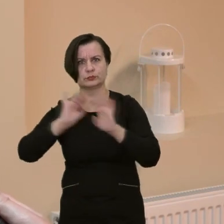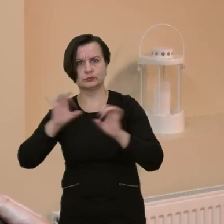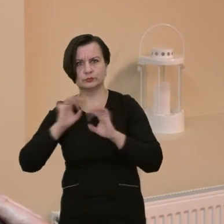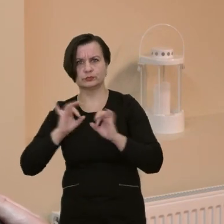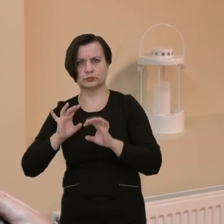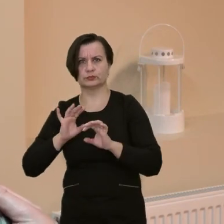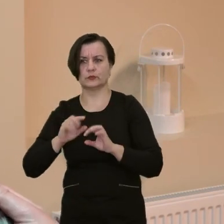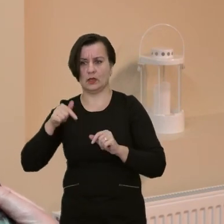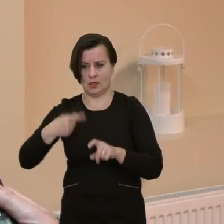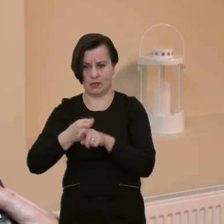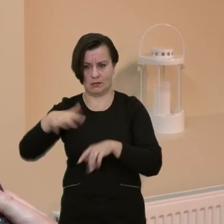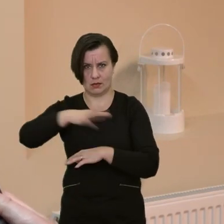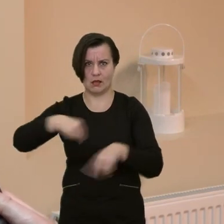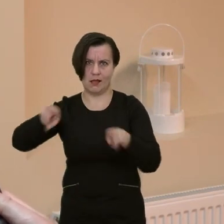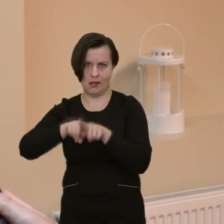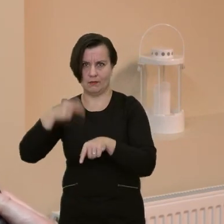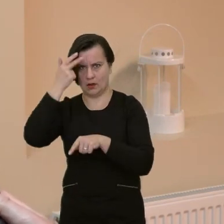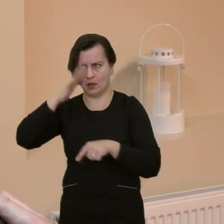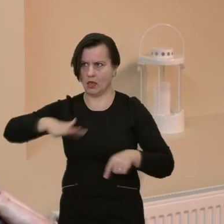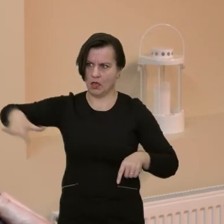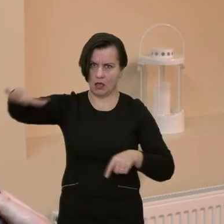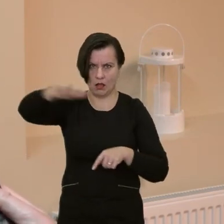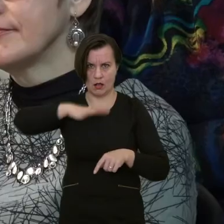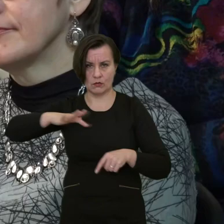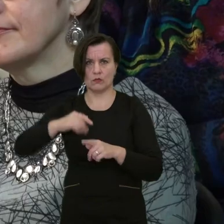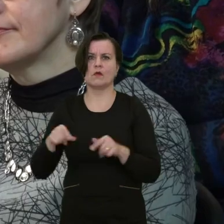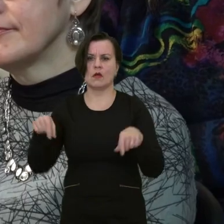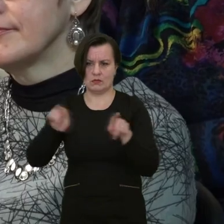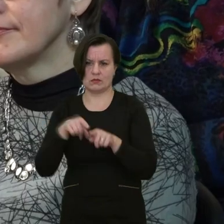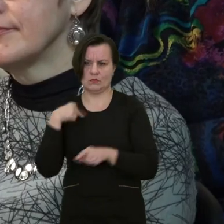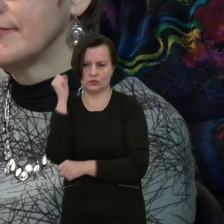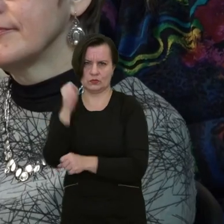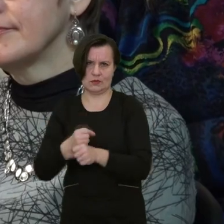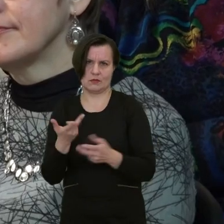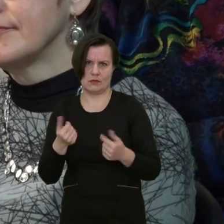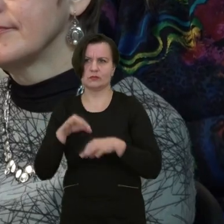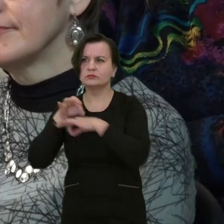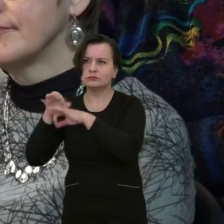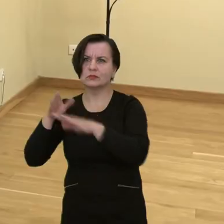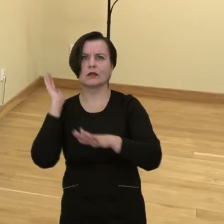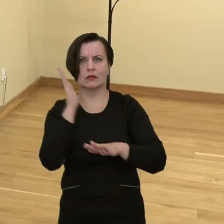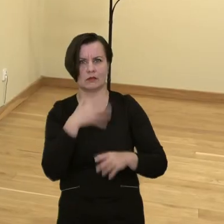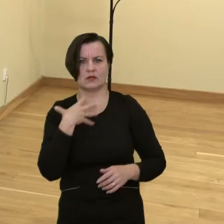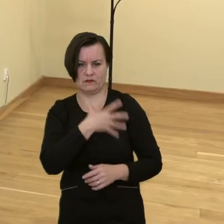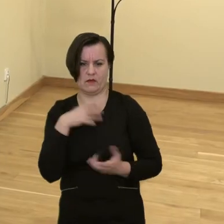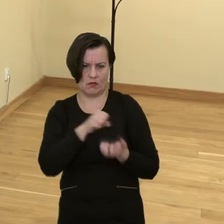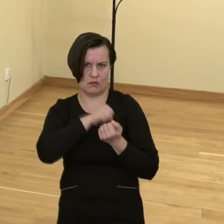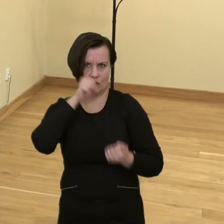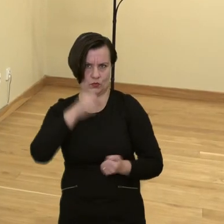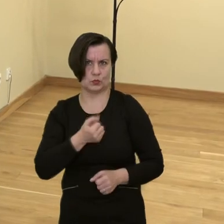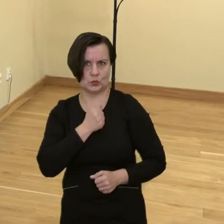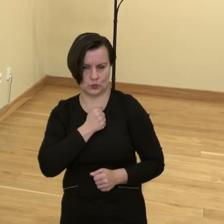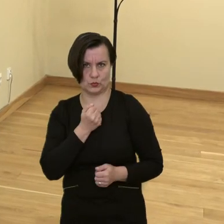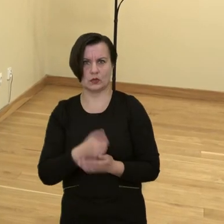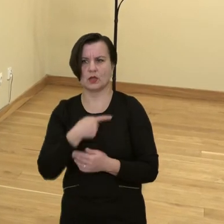ką ir mūsų faktiškai daro daugumas darbuotojų, tiesiog reikalingas dokumentas. Na, ir jie, jų ir tokia misija, tarsi ruošti